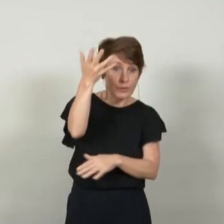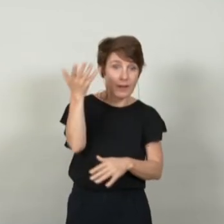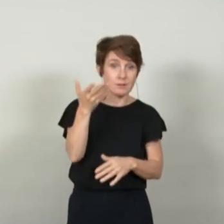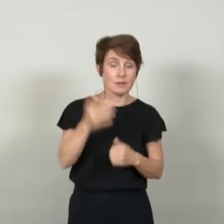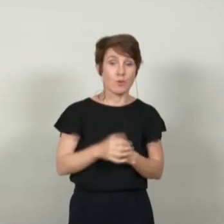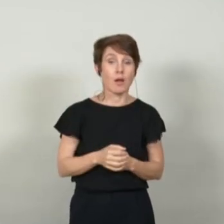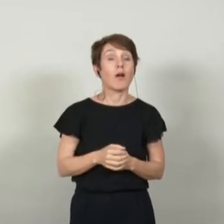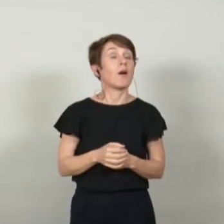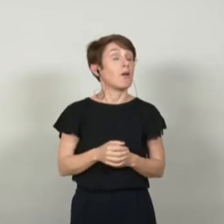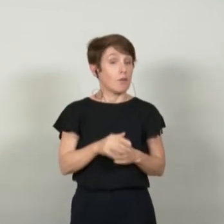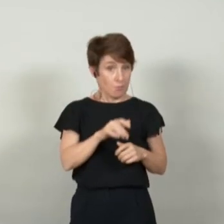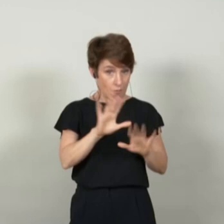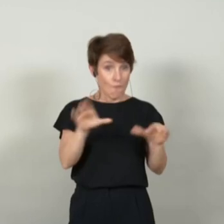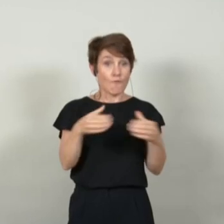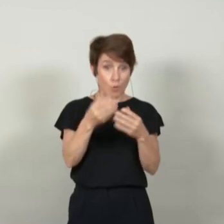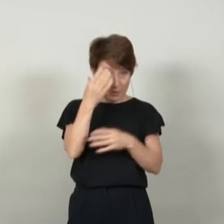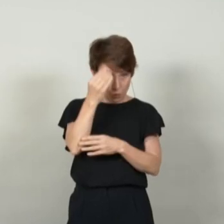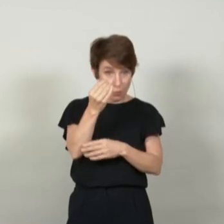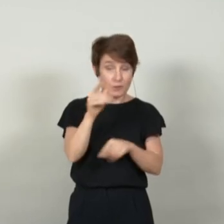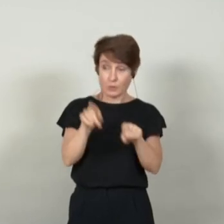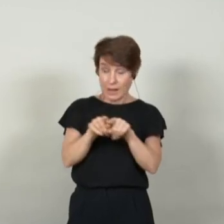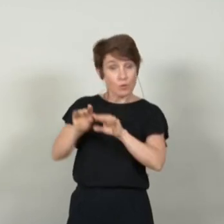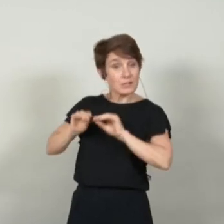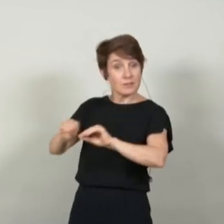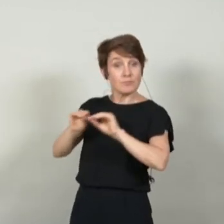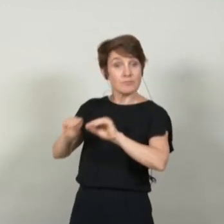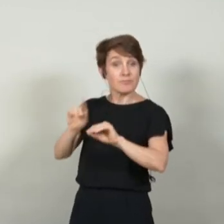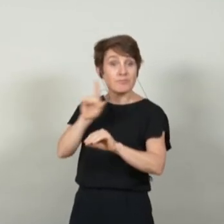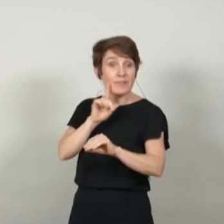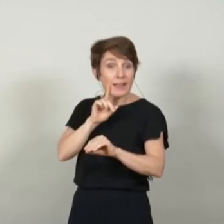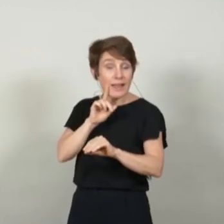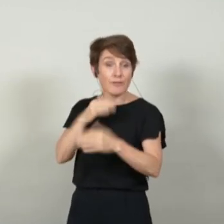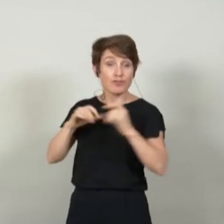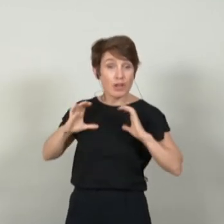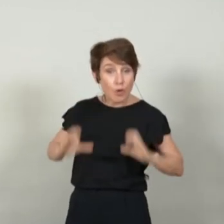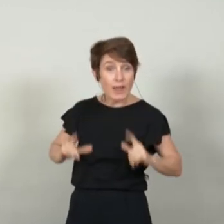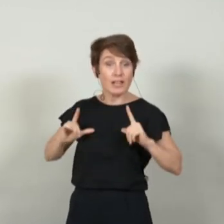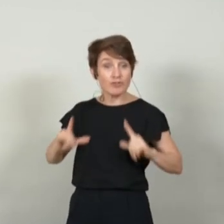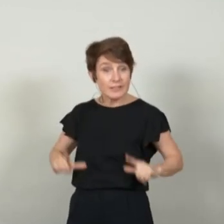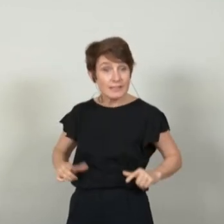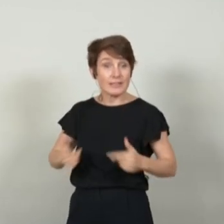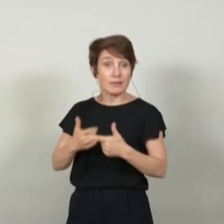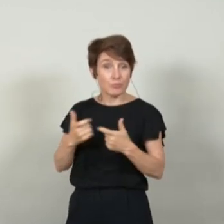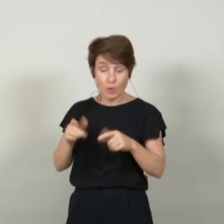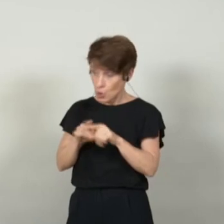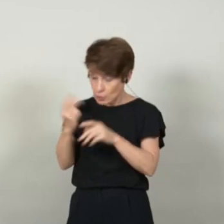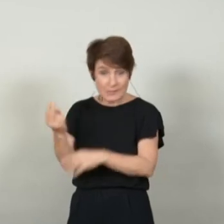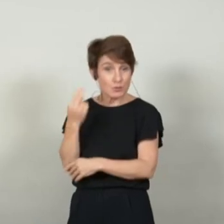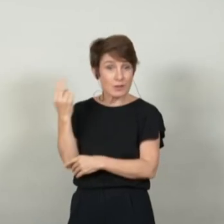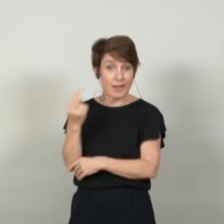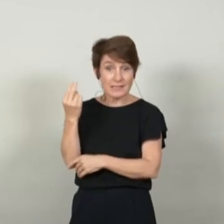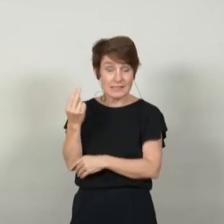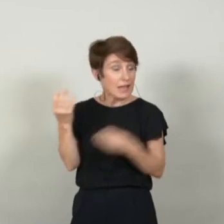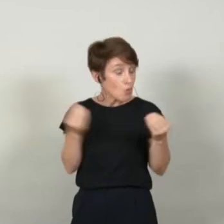tant professionnelle mais aussi éducatif qui relève donc du secondaire aussi mais qui relève aussi du supérieur je n'ai pas trouvé